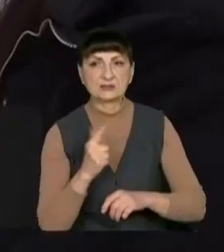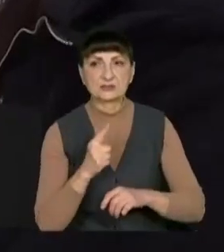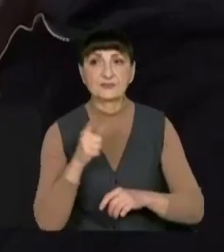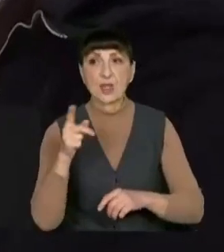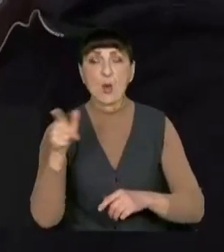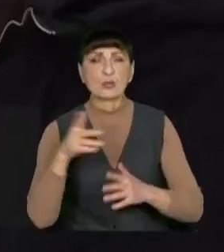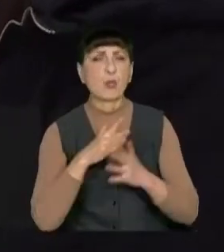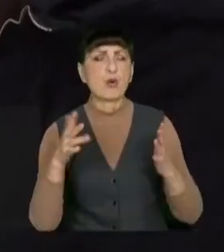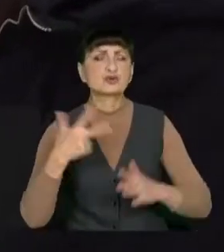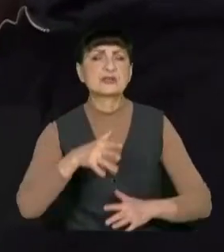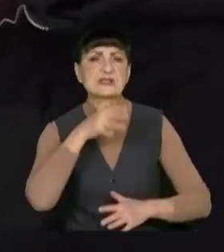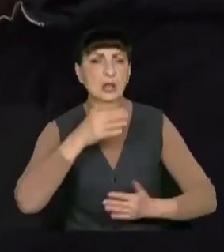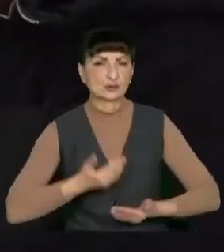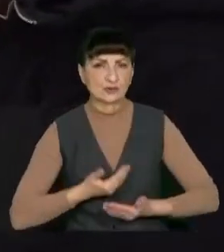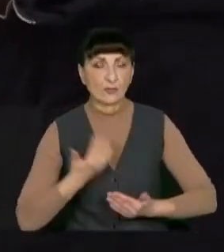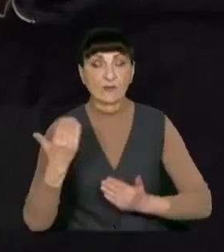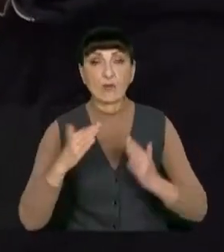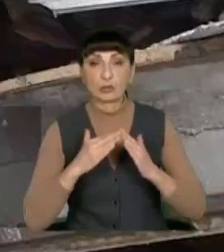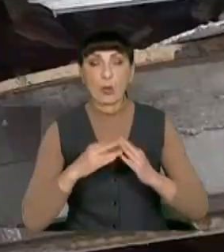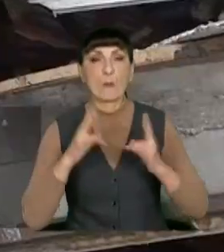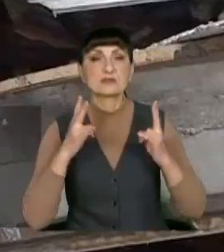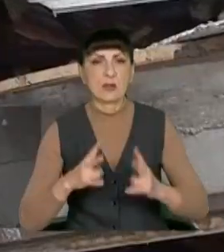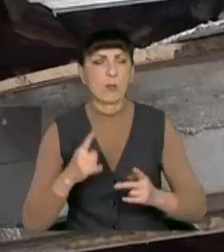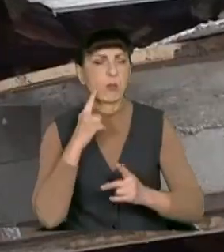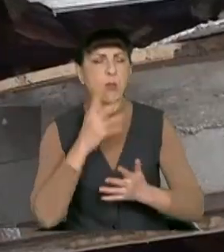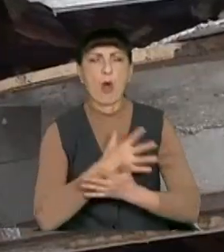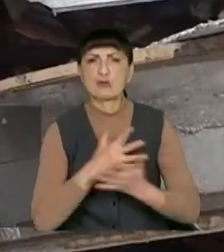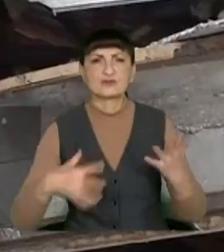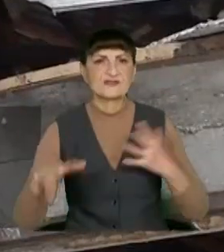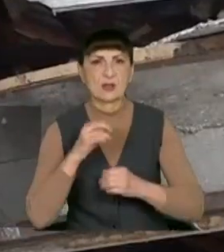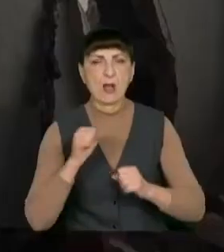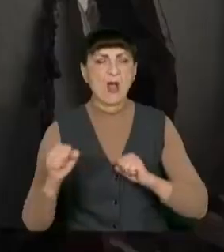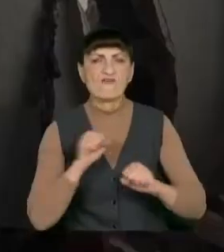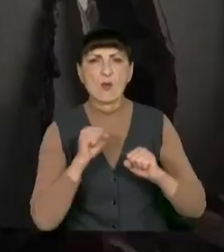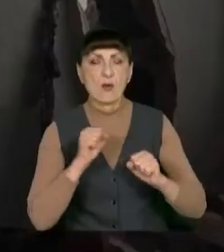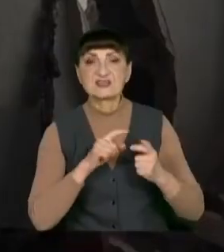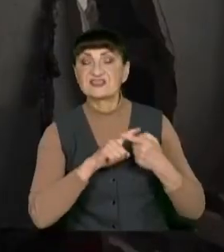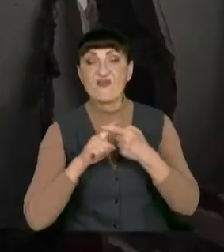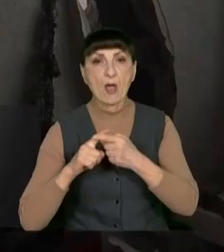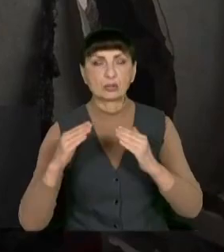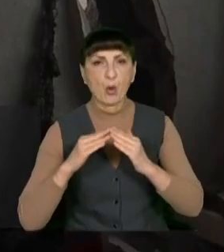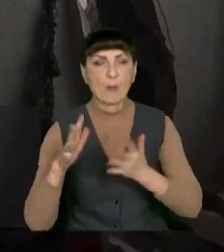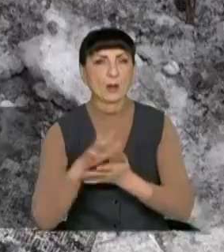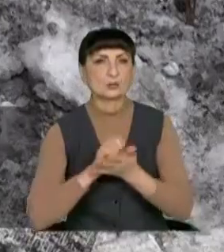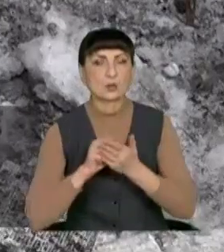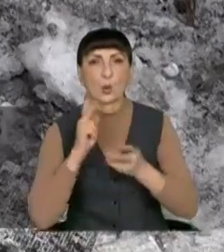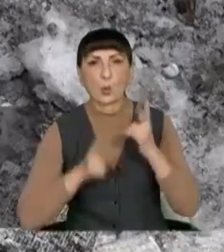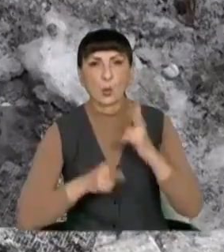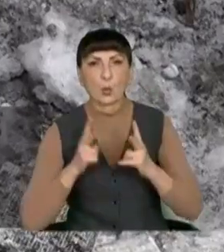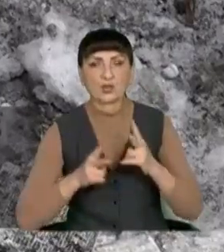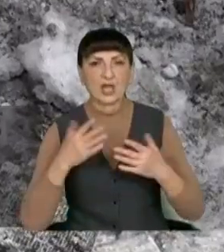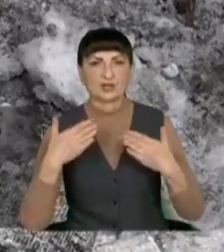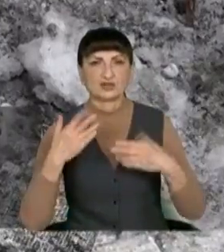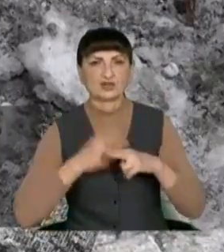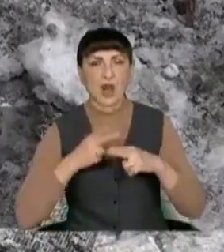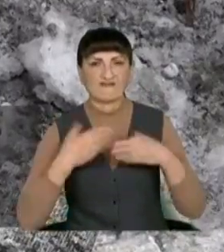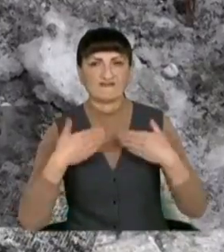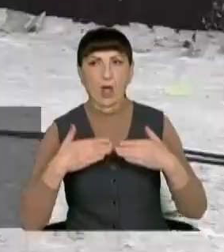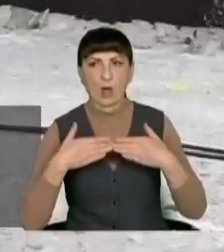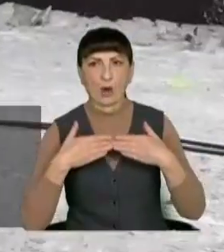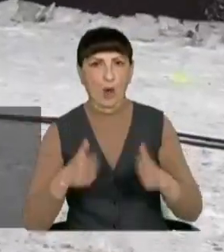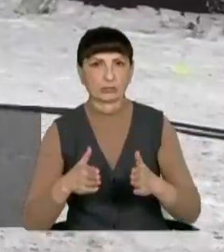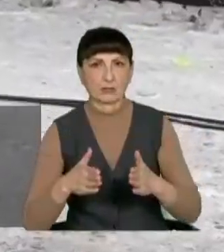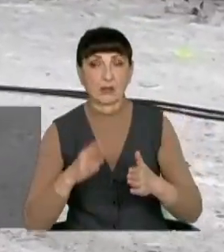здесь больше 30 лет. Его жилище пострадало больше всех. Ударная волна полностью разрушила кухню и выбила железные ворота. Вот так